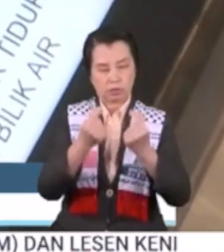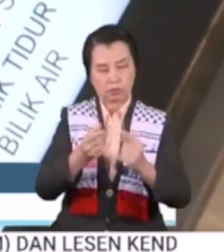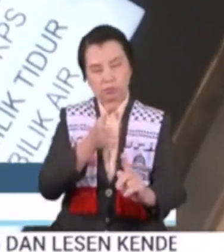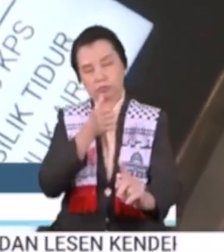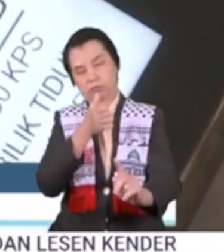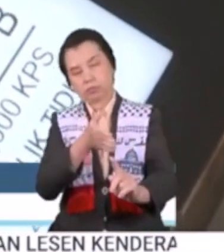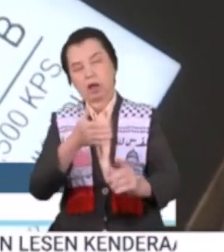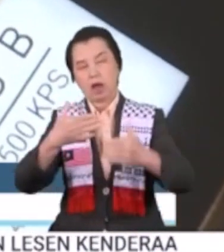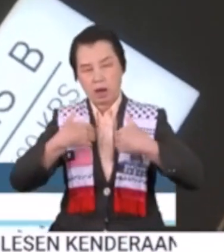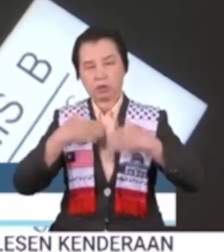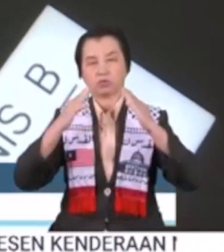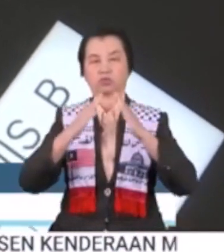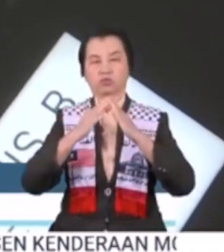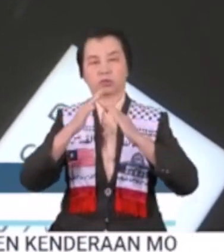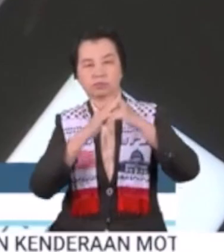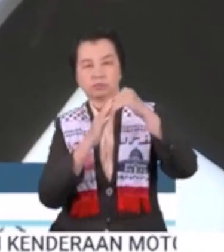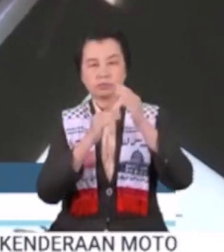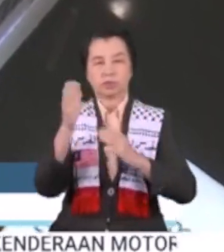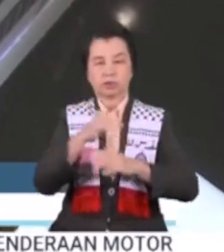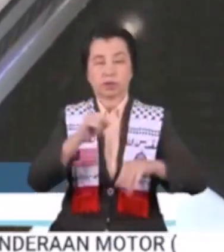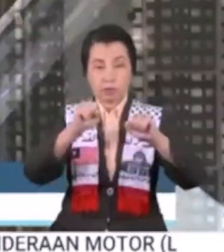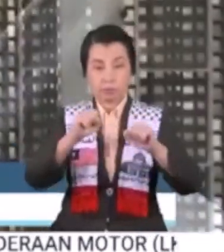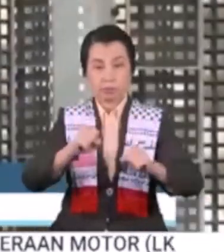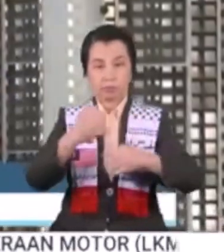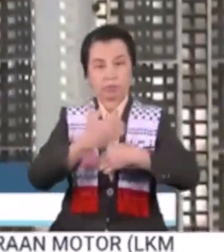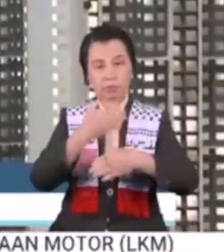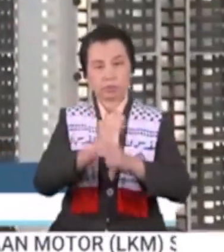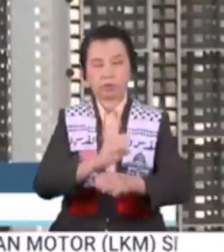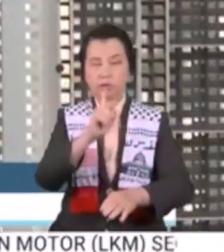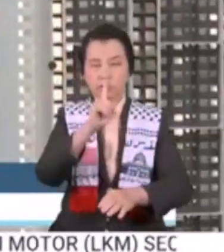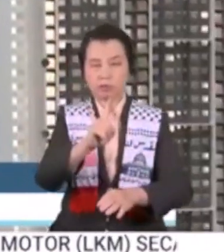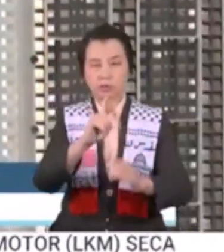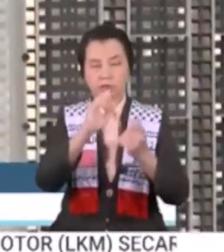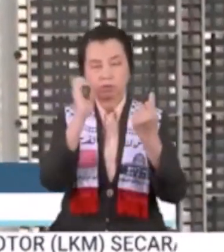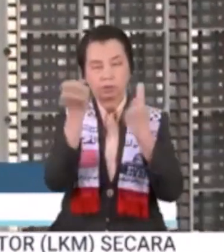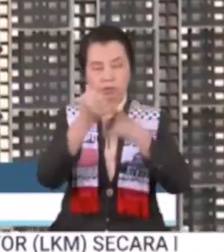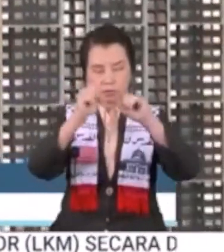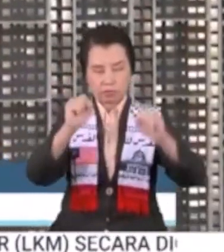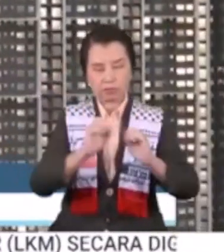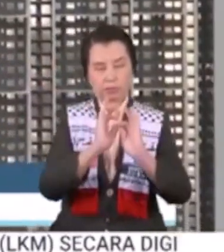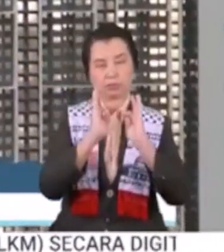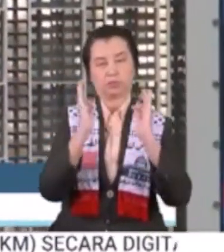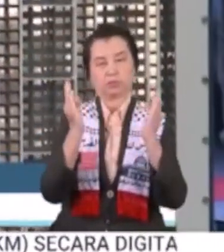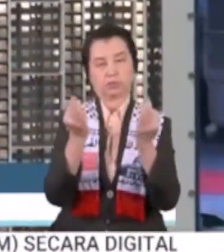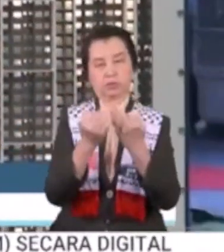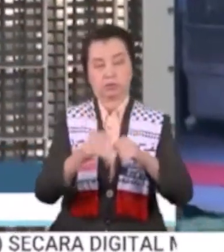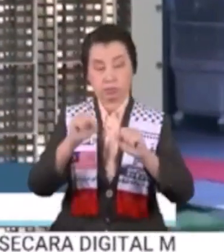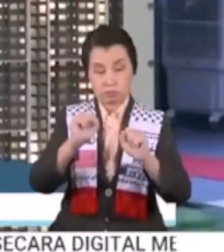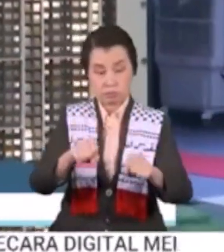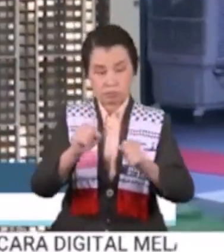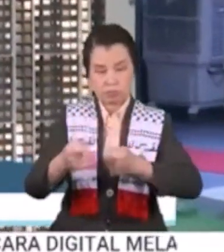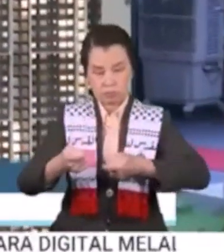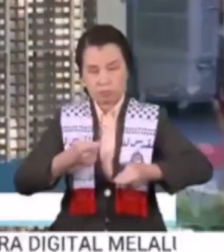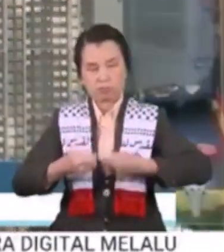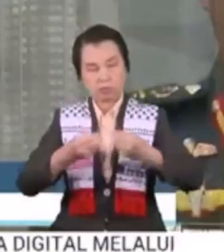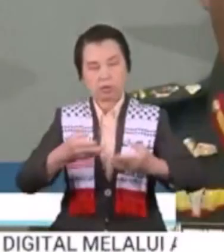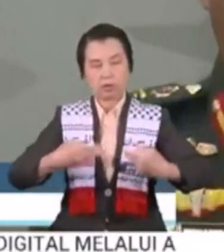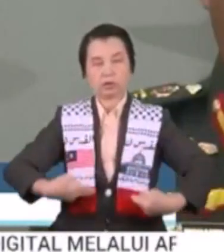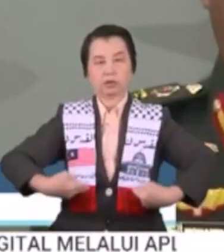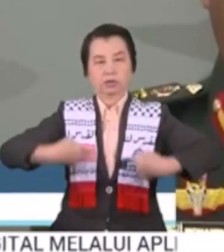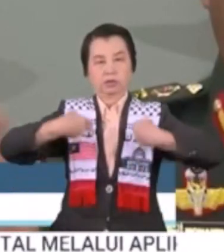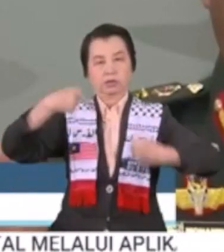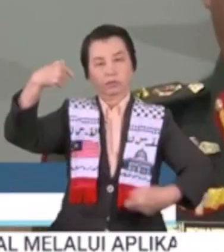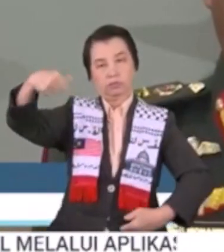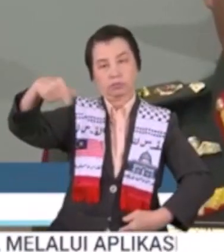sasar memiliki kediaman selesa serta mampu membentuk satu ekosistem kekeluargaan yang berupaya menawarkan kehidupan